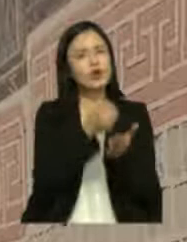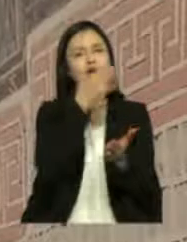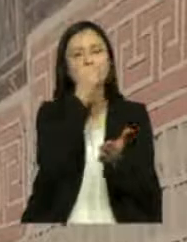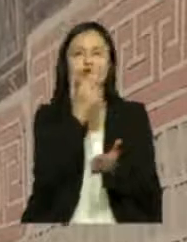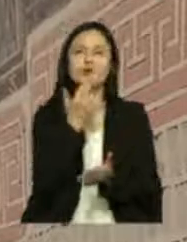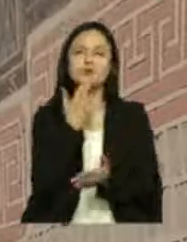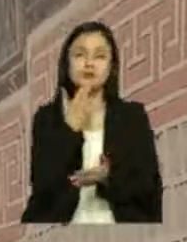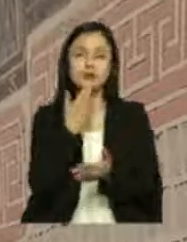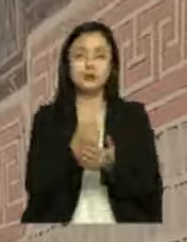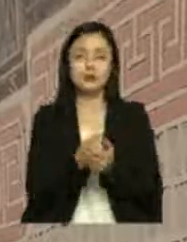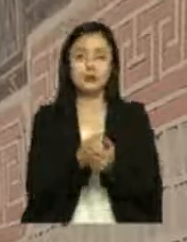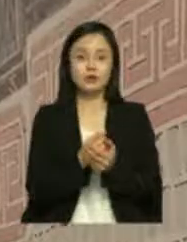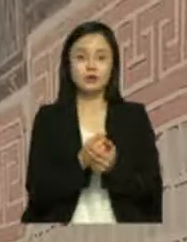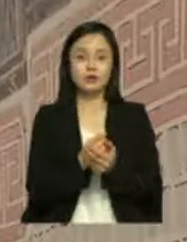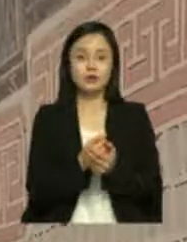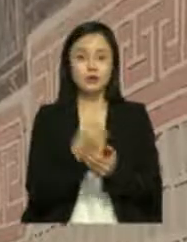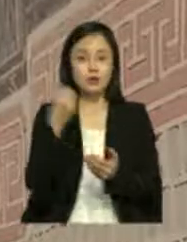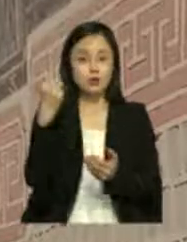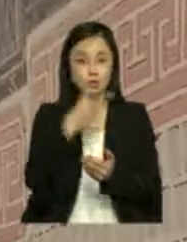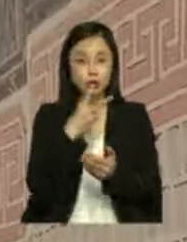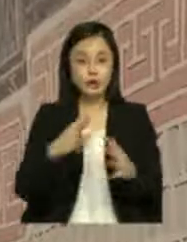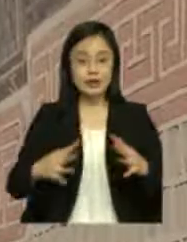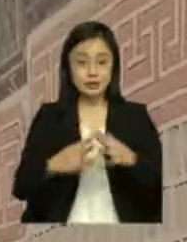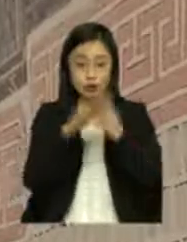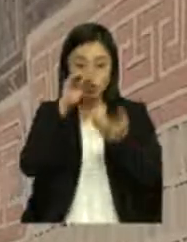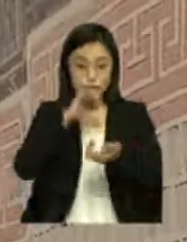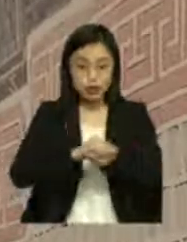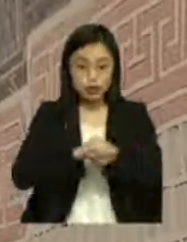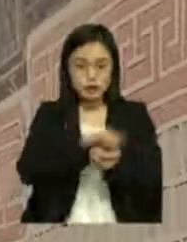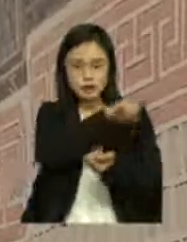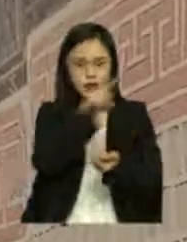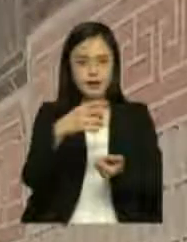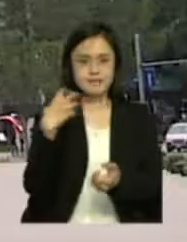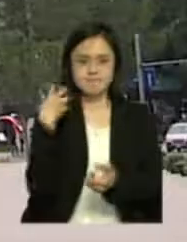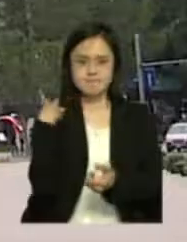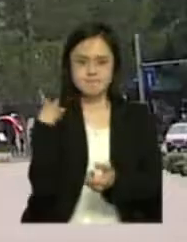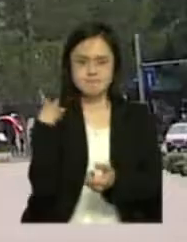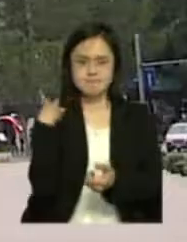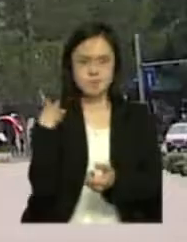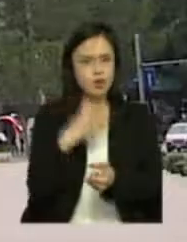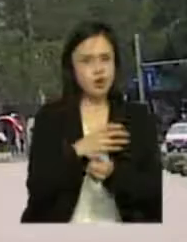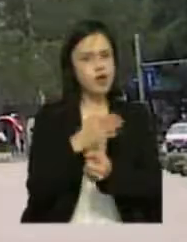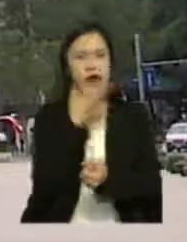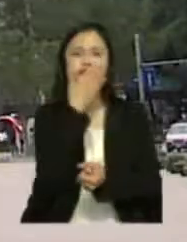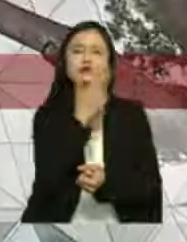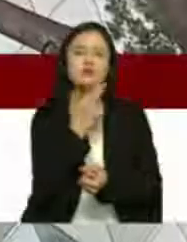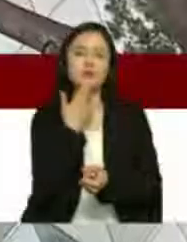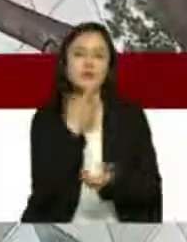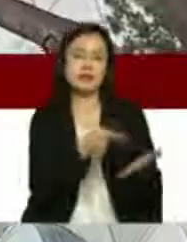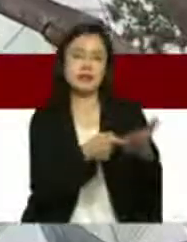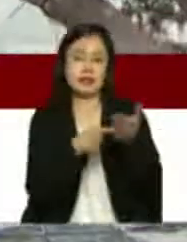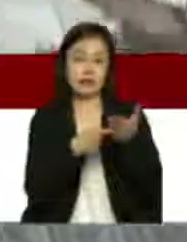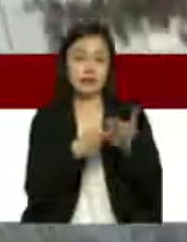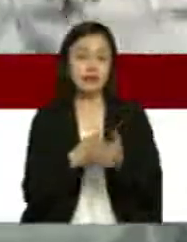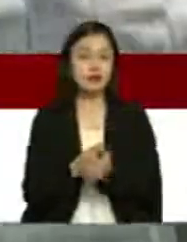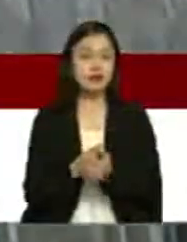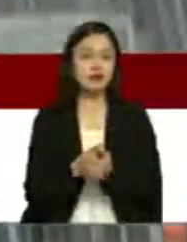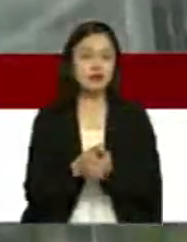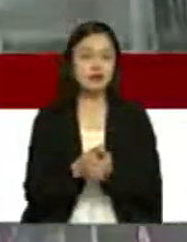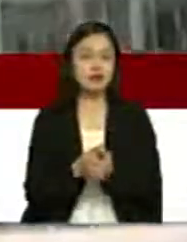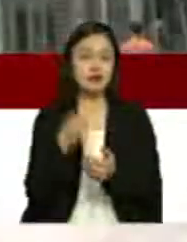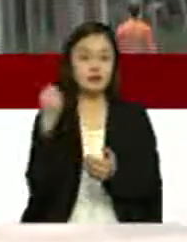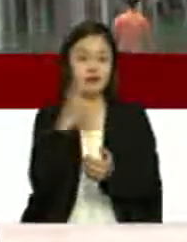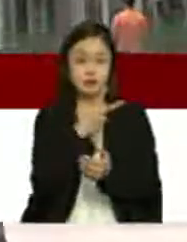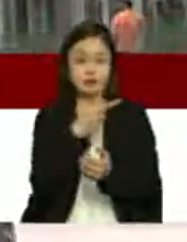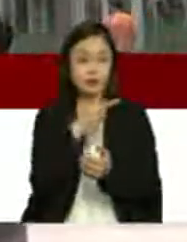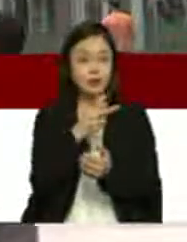지정 된다 하더라도 건축 규제를 할 수 있다는 내용은 없습니다 으 이제 우승은 죽자 삶에 이 경우엔 왜 이제서 예술